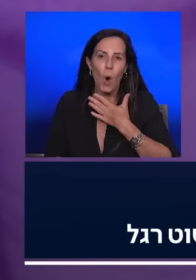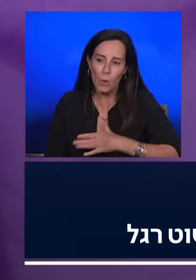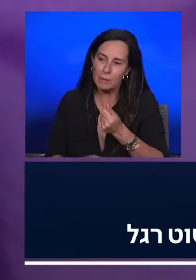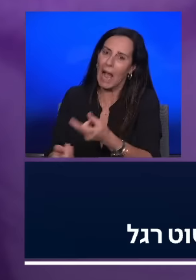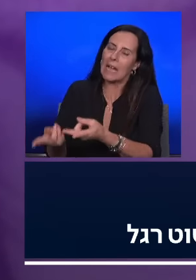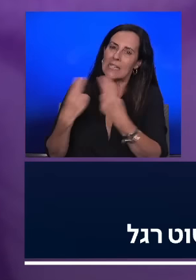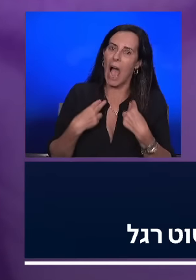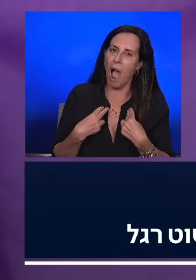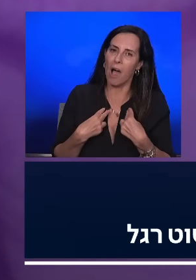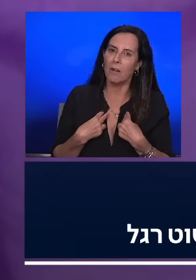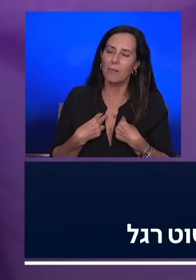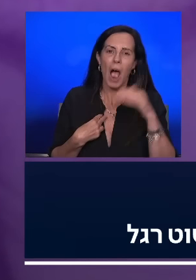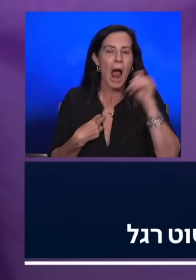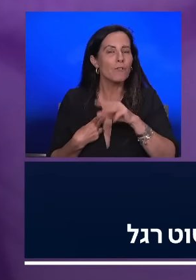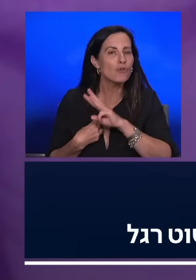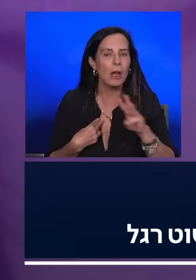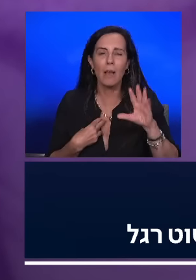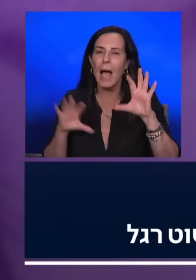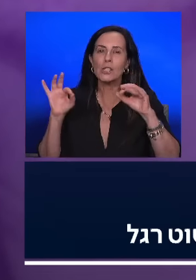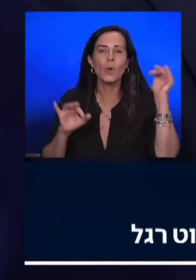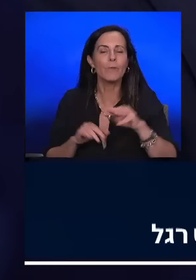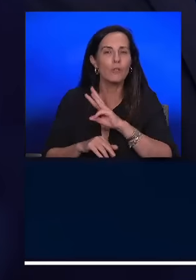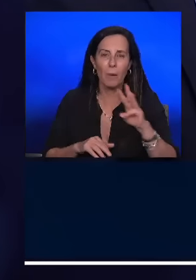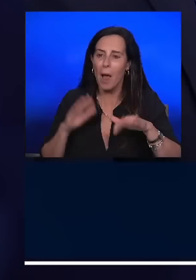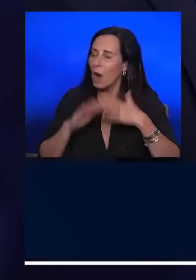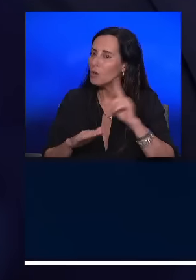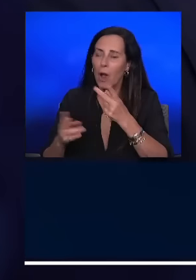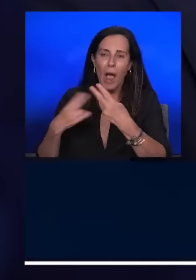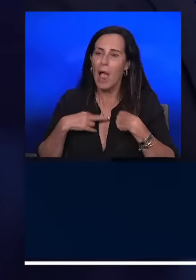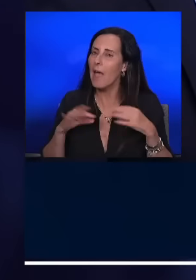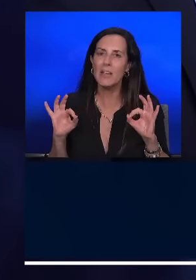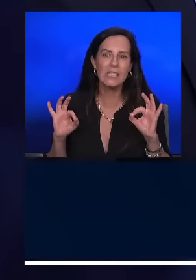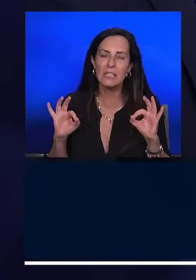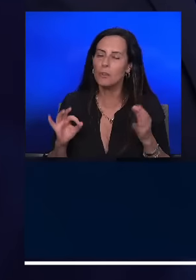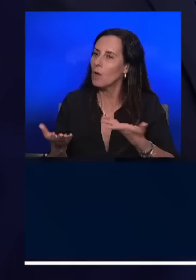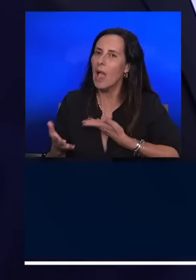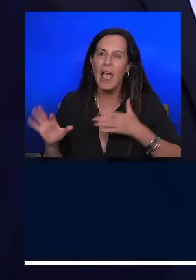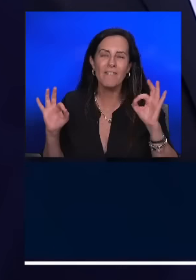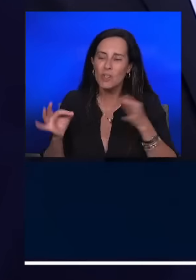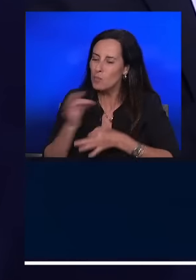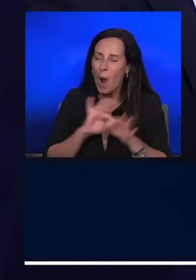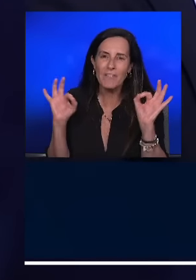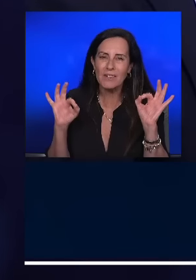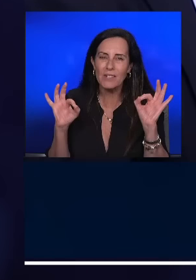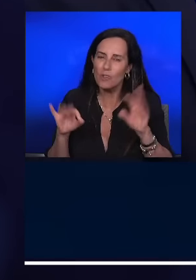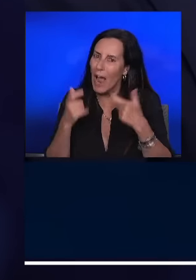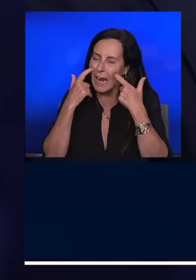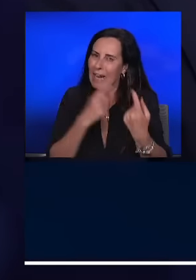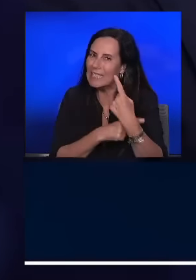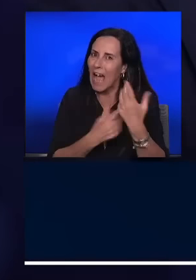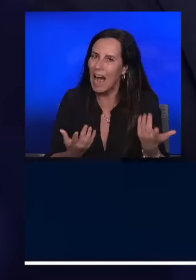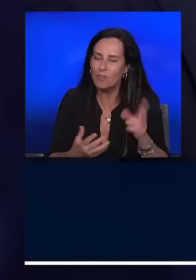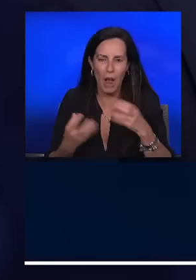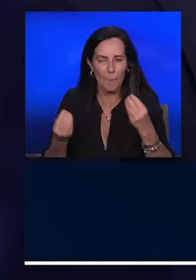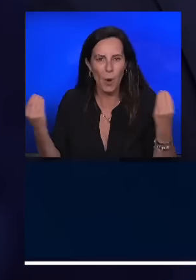הכסף שלנו, אלפי שקלים, עשרות אלפי שקלים, אחרי שהם לא קיבלו שום מוצר, שום תמורה, יש הגנת הצרכן, הרבה מאוד